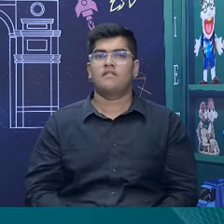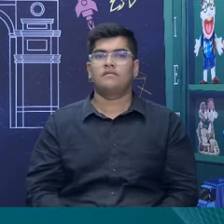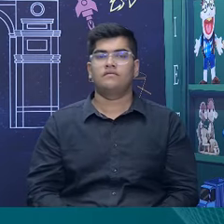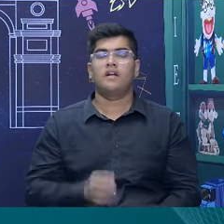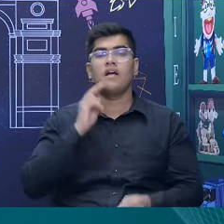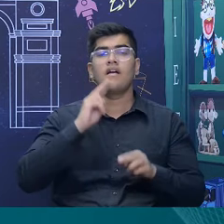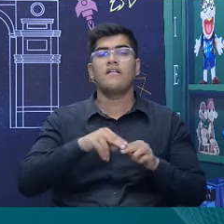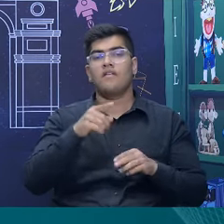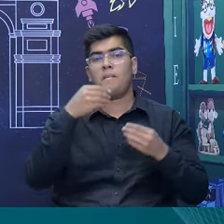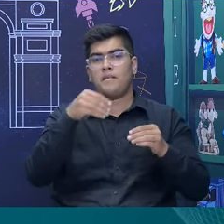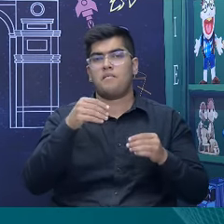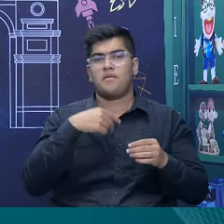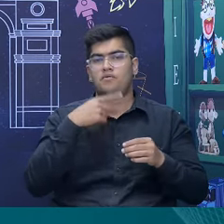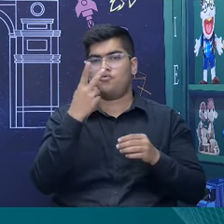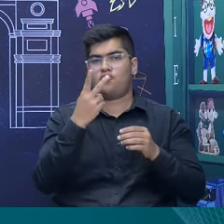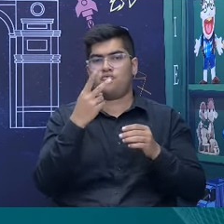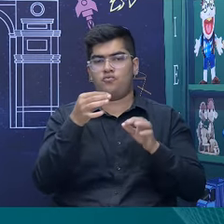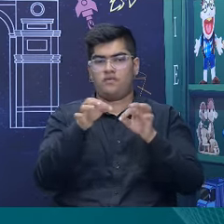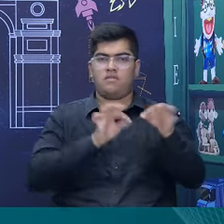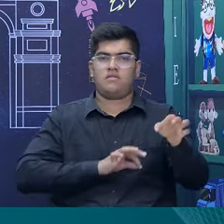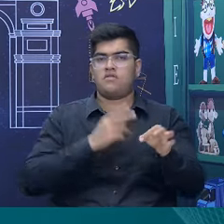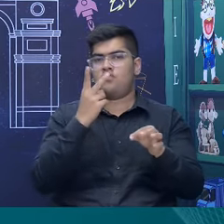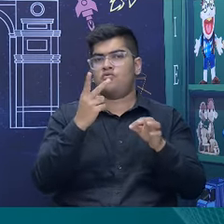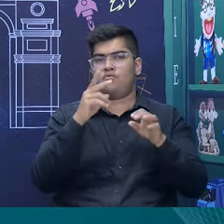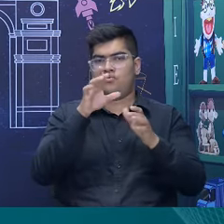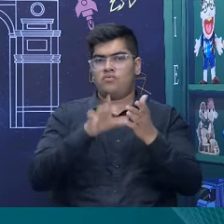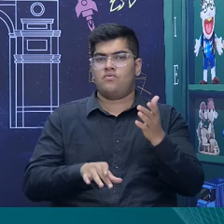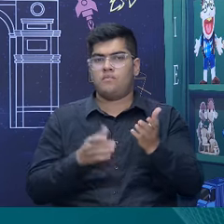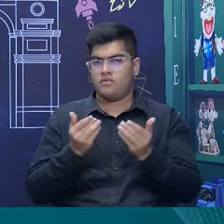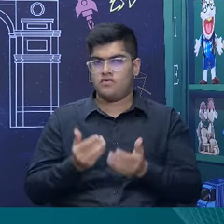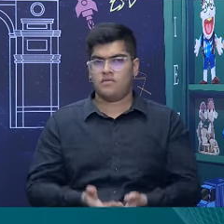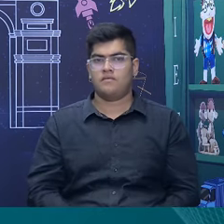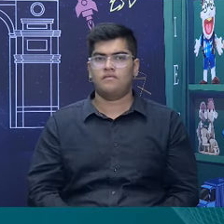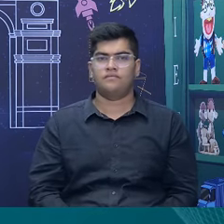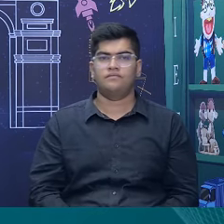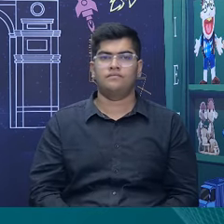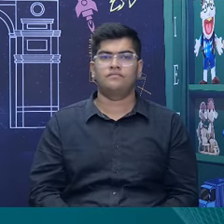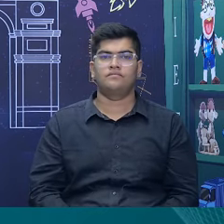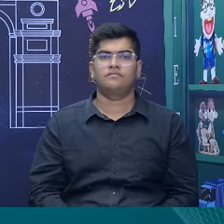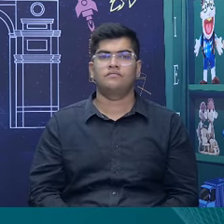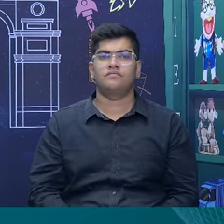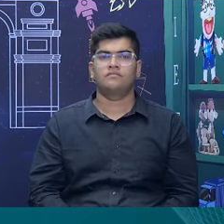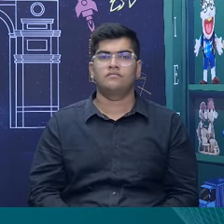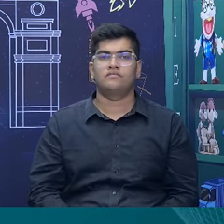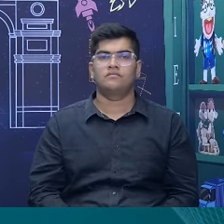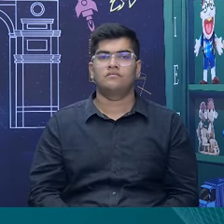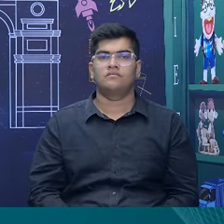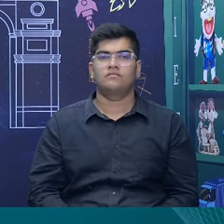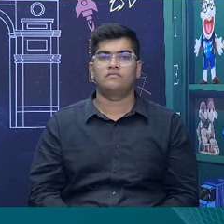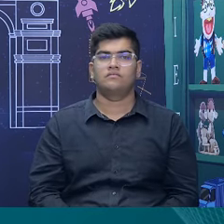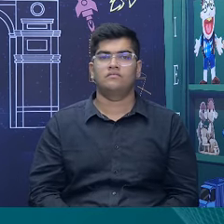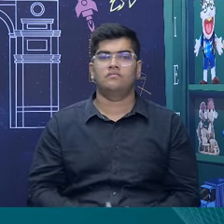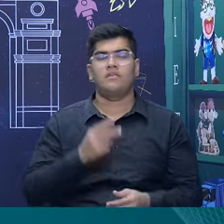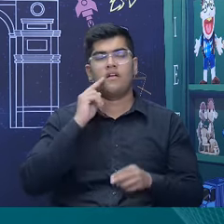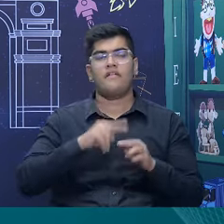टुकड़े कर दू सेम शीट है आप उस गत्ते के जो आपके सामने उस गत्ते के दो